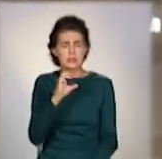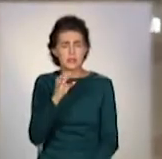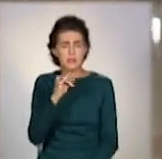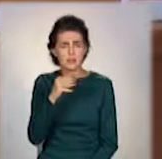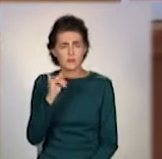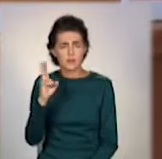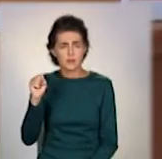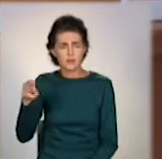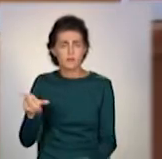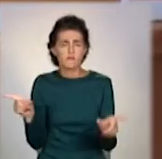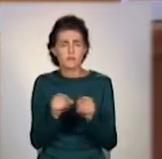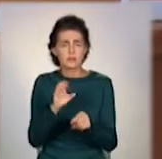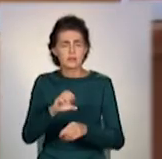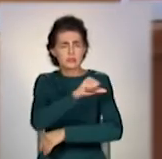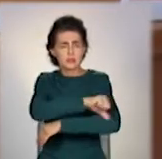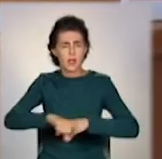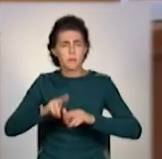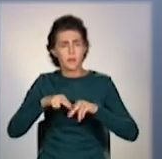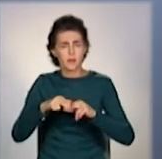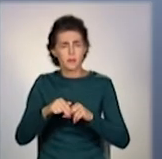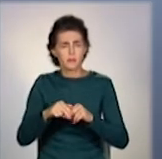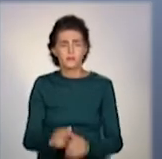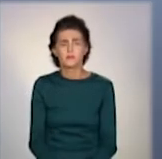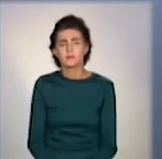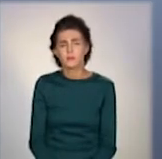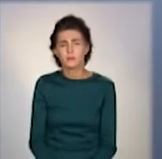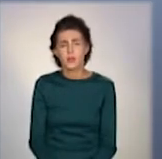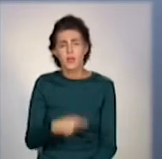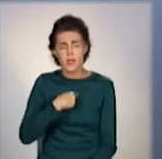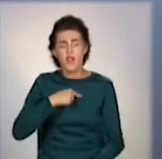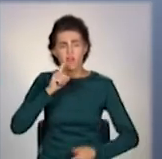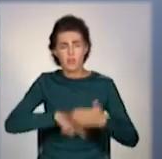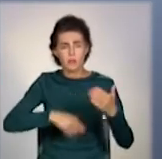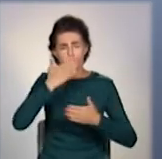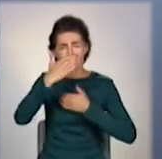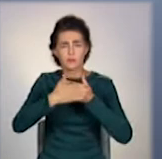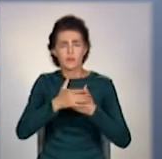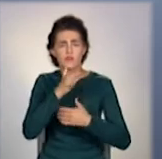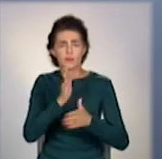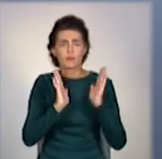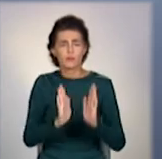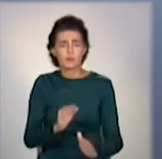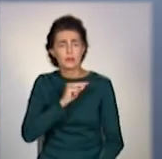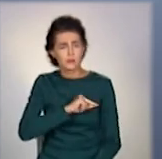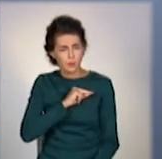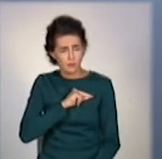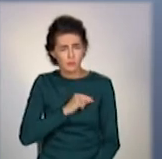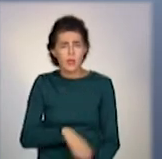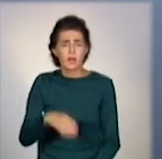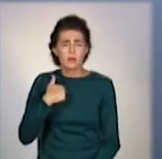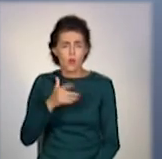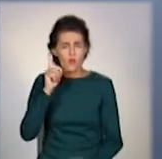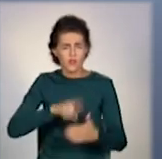умова – мати при собі закордонний паспорт. Мы надеемся, что в ближайшее время он заработает и люди будут в